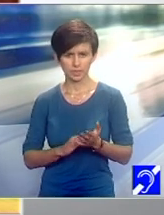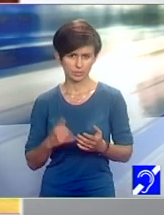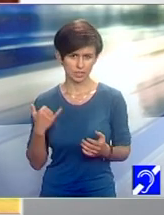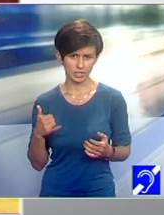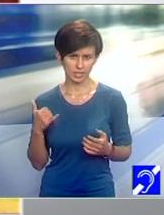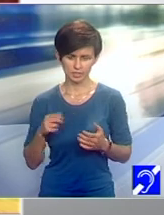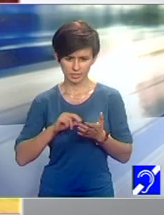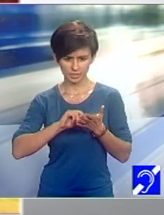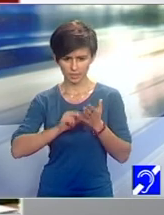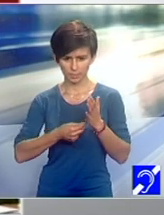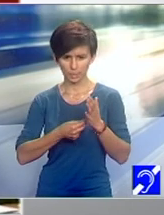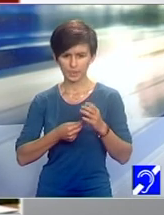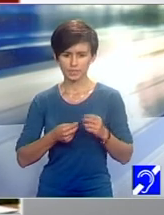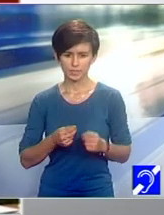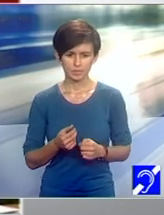s-au semnat